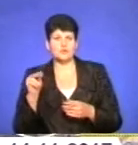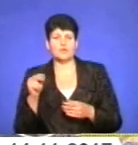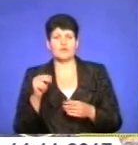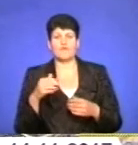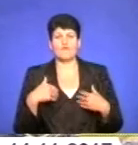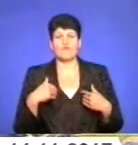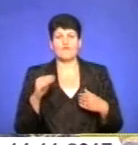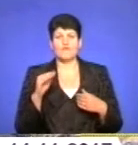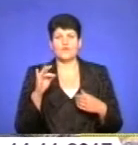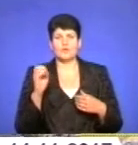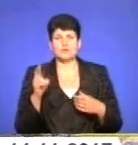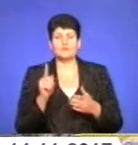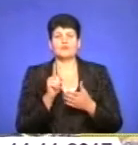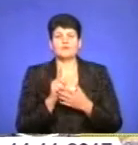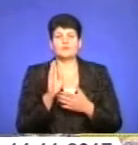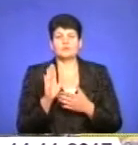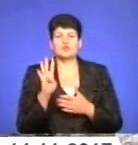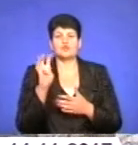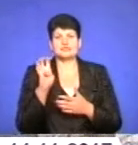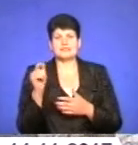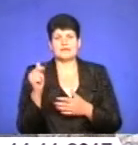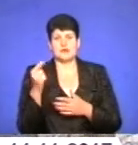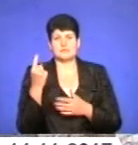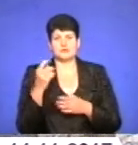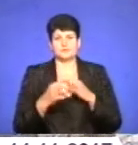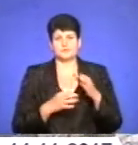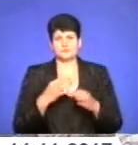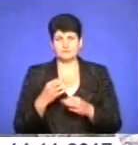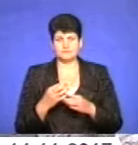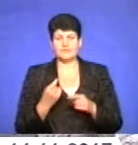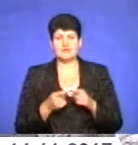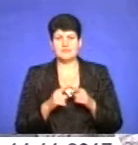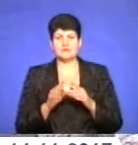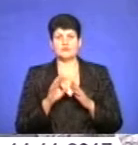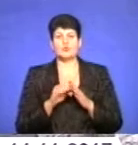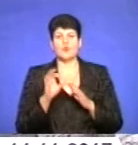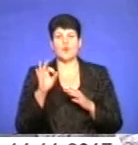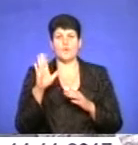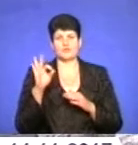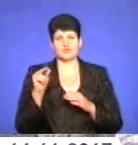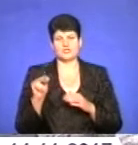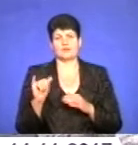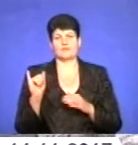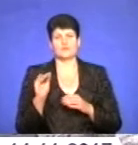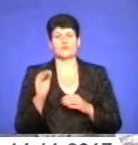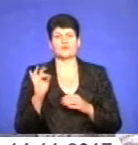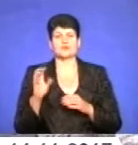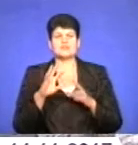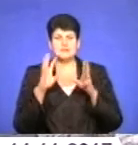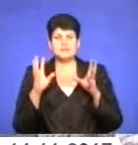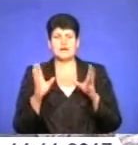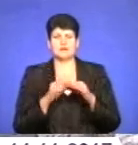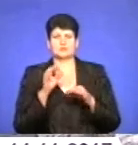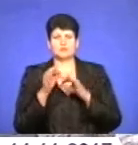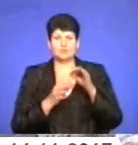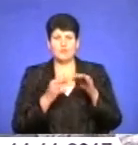фруктів, повинна складати 400 грам на добу. Тобто це включатиме овочі та фрукти. В загальному добова потреба